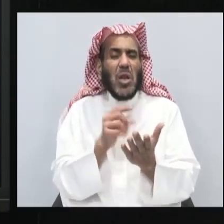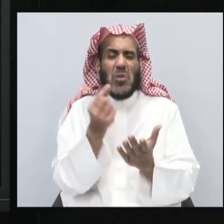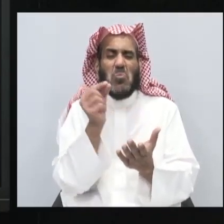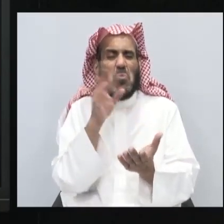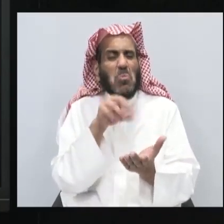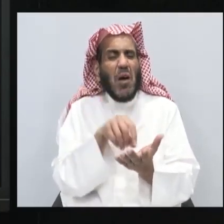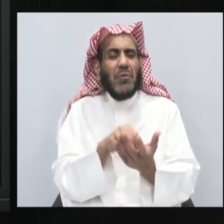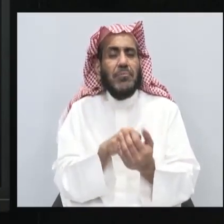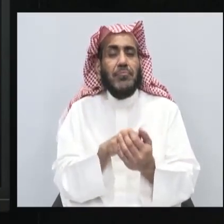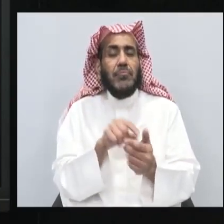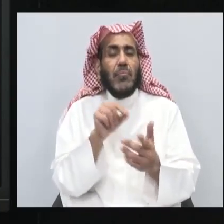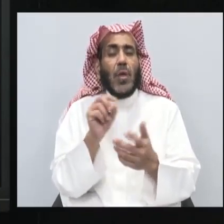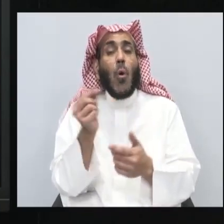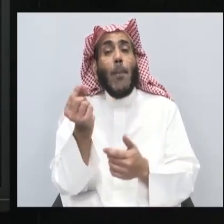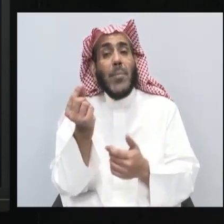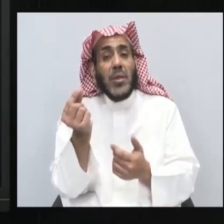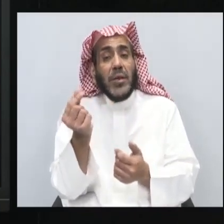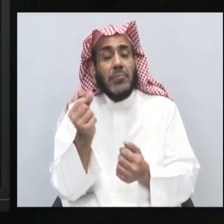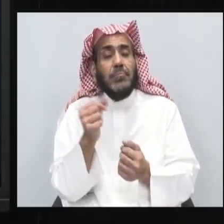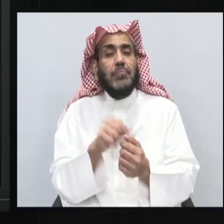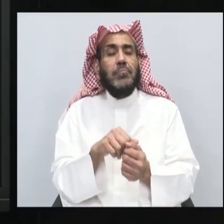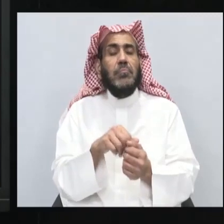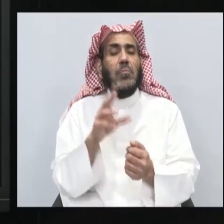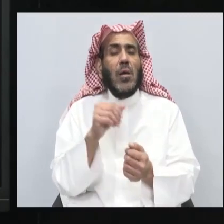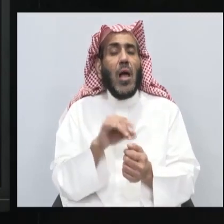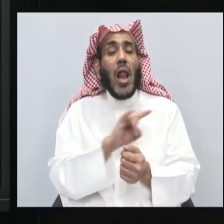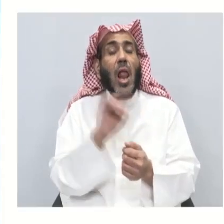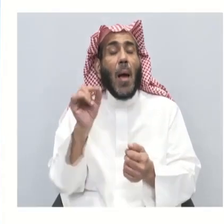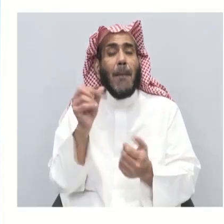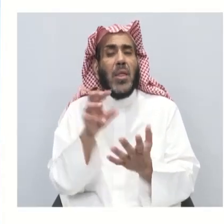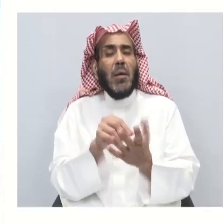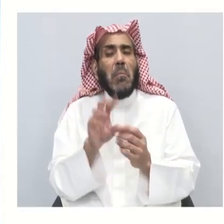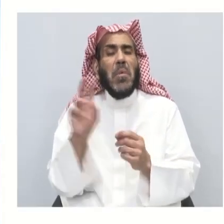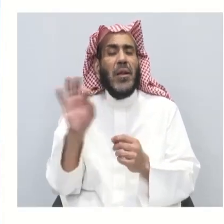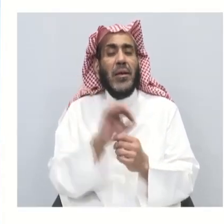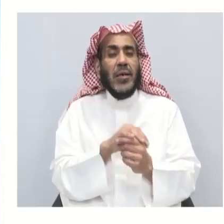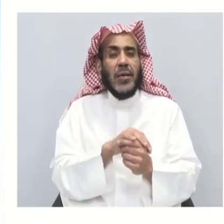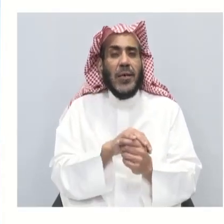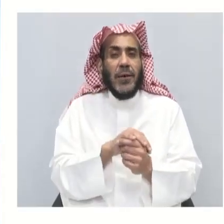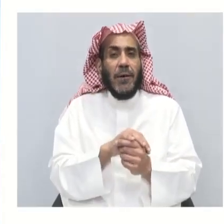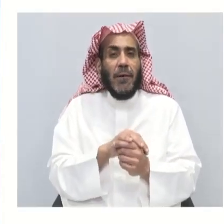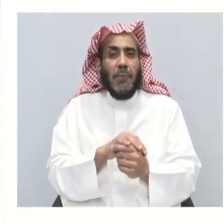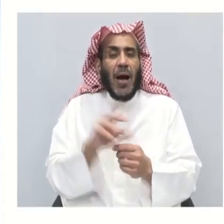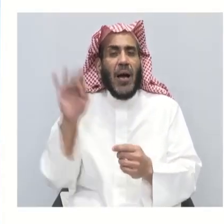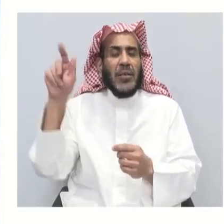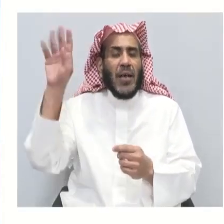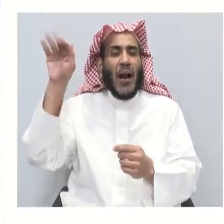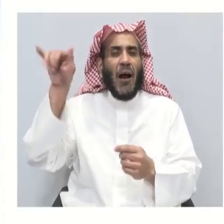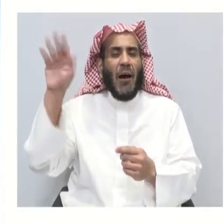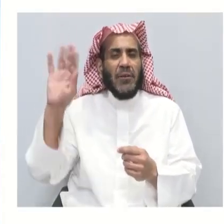بذور، أو بذرية. اللابذرية أمثلة عليها هي